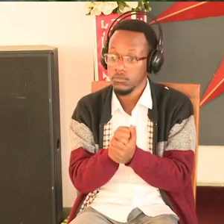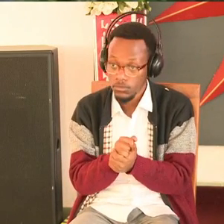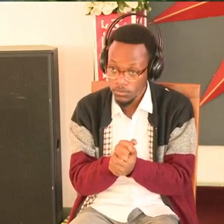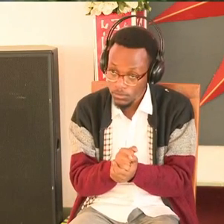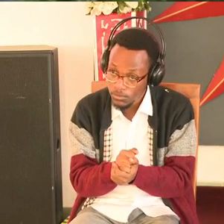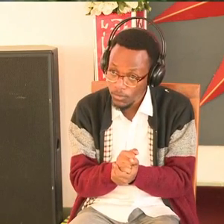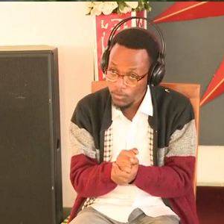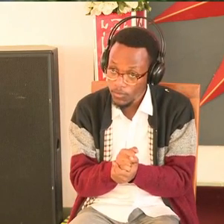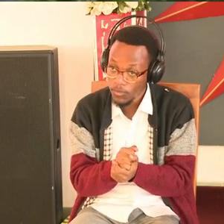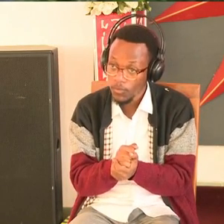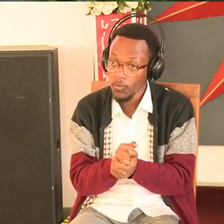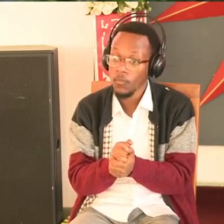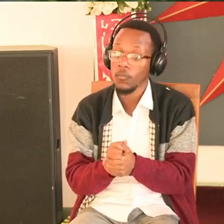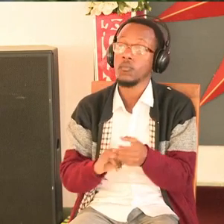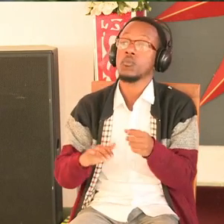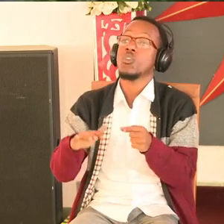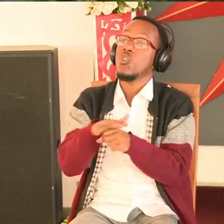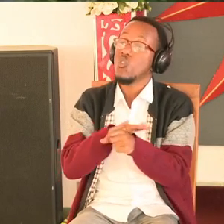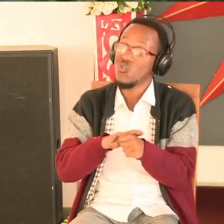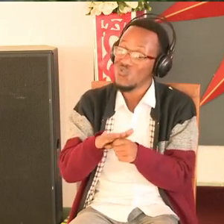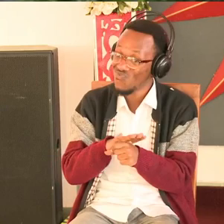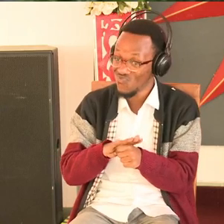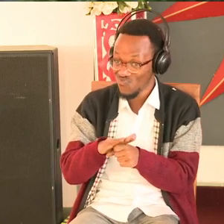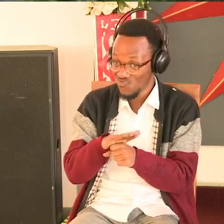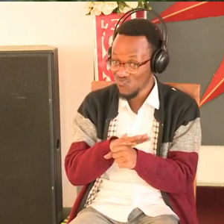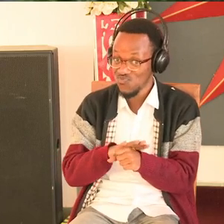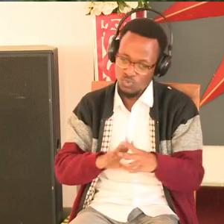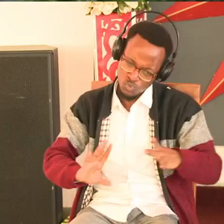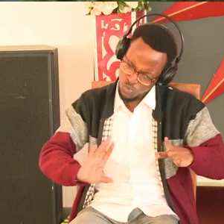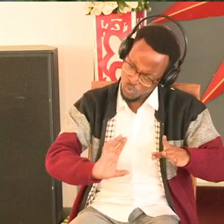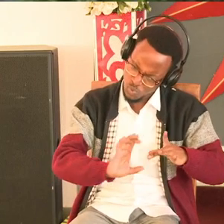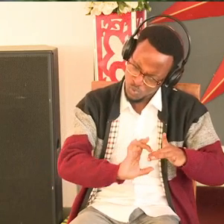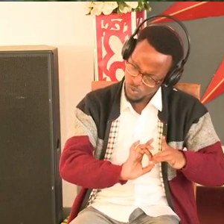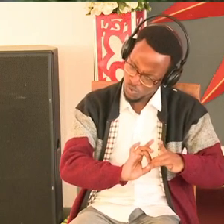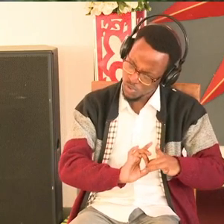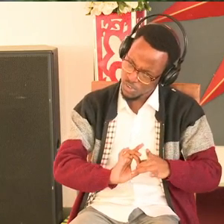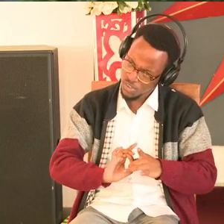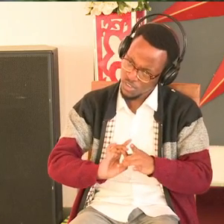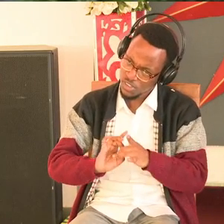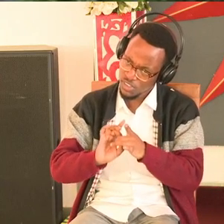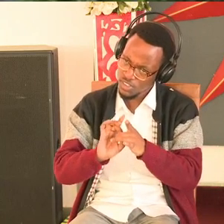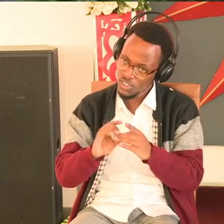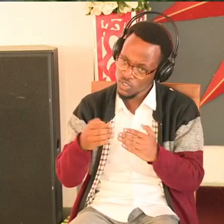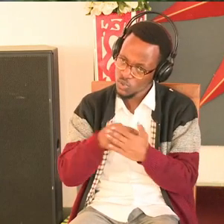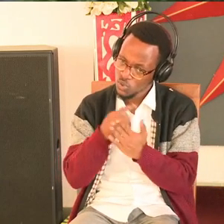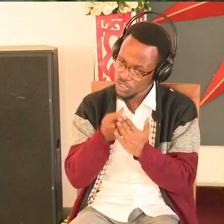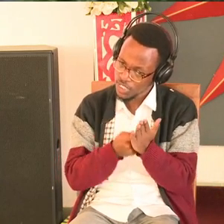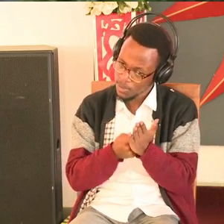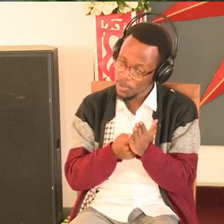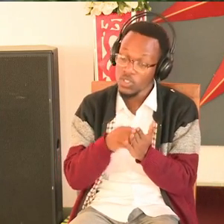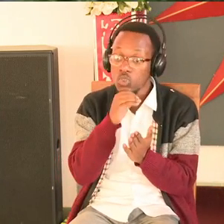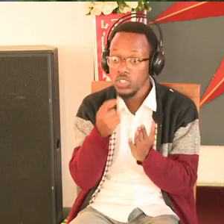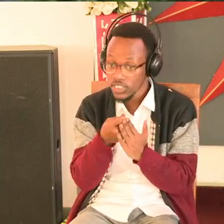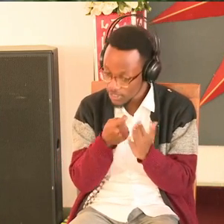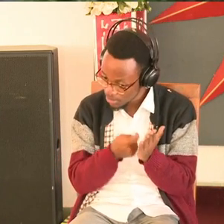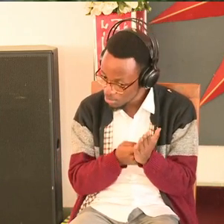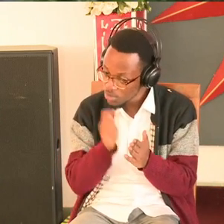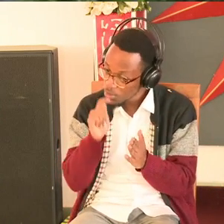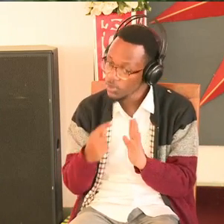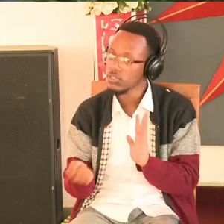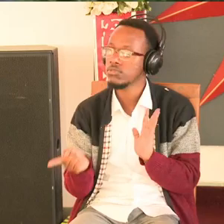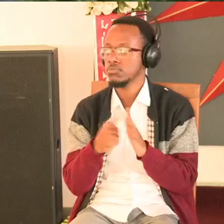yuko kuzuzanya kuzuye hagati y'isezerano rya kera n'isezerano rishya bigomba kugaragazwa hano. Hano